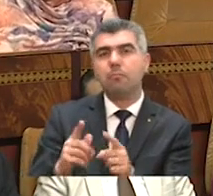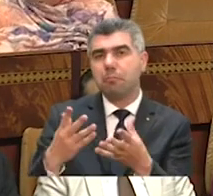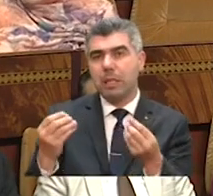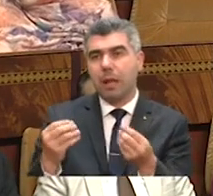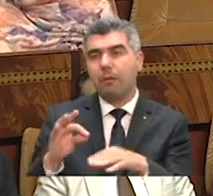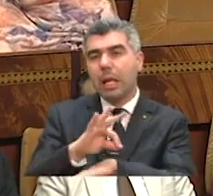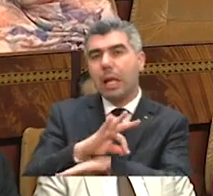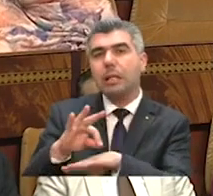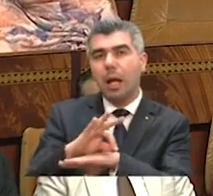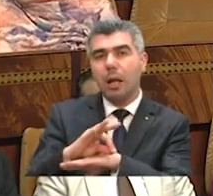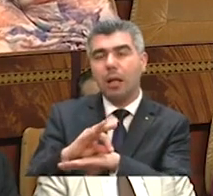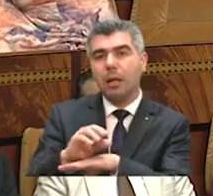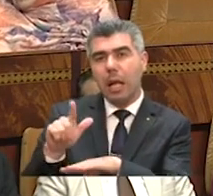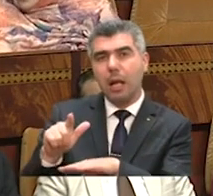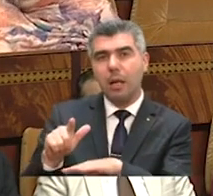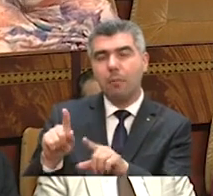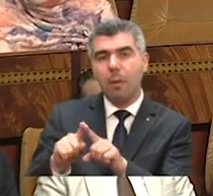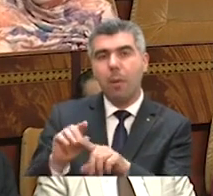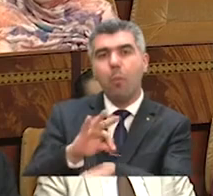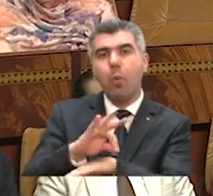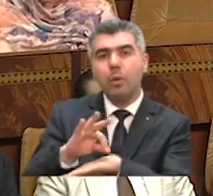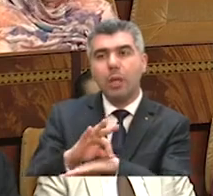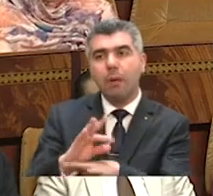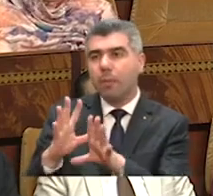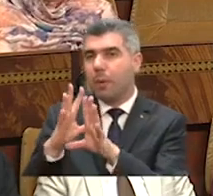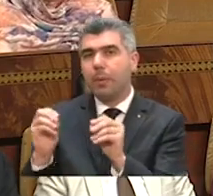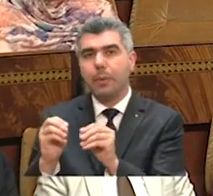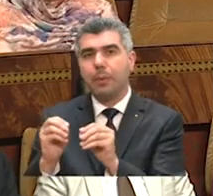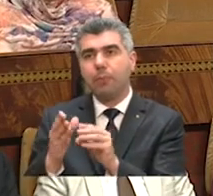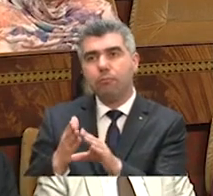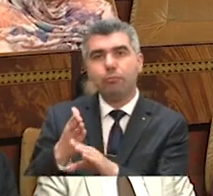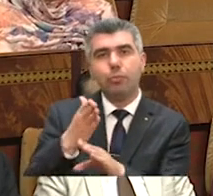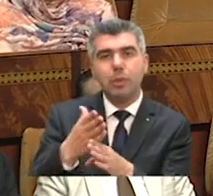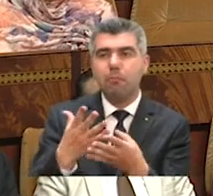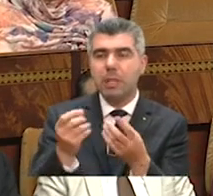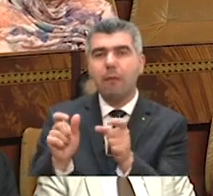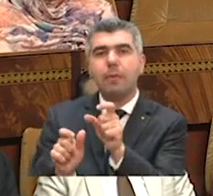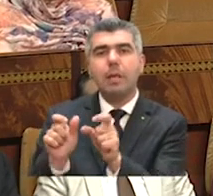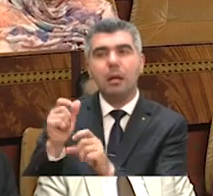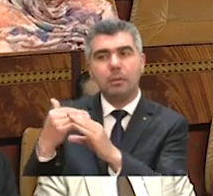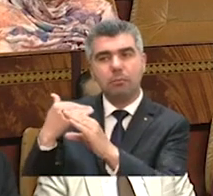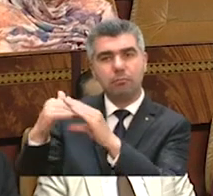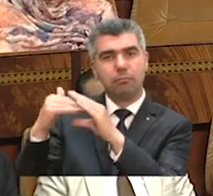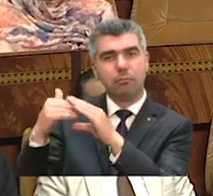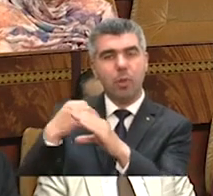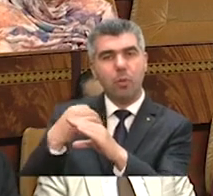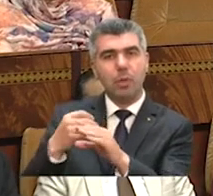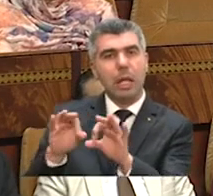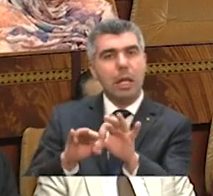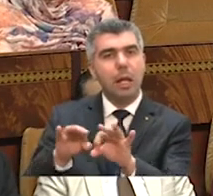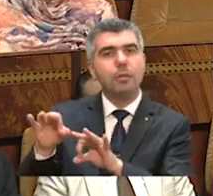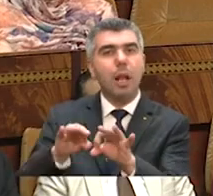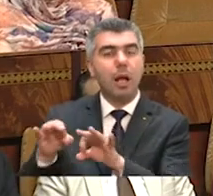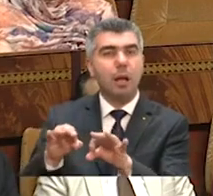واحد العدد كبير من موظفين الاشباح، وهذا الموضوع اللي ولا كلشي كيهضر عليه ورسلناكم السيده الوزيره باش تاخذوا الاجراءات